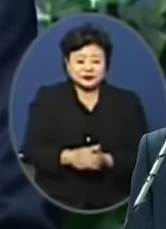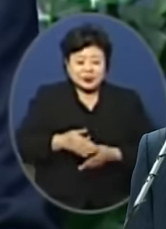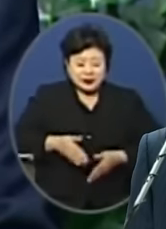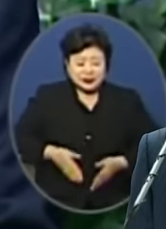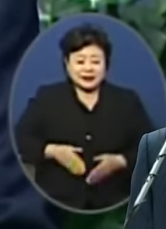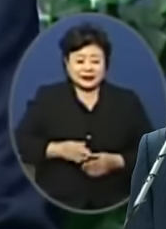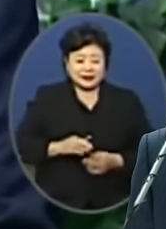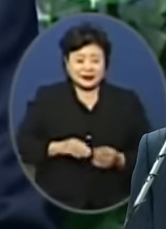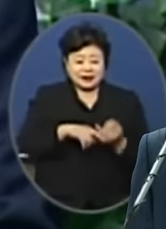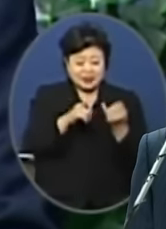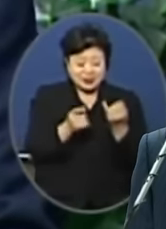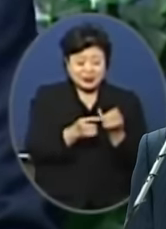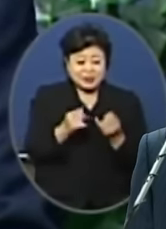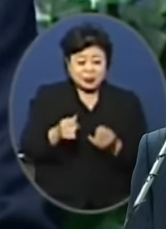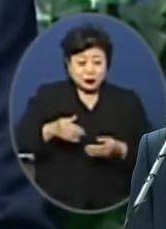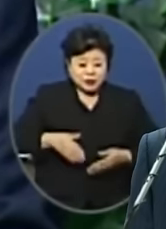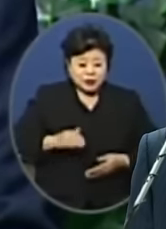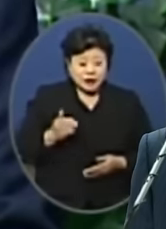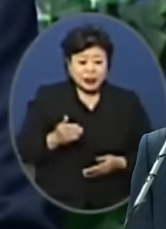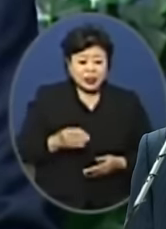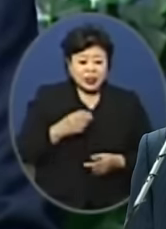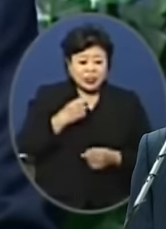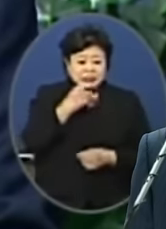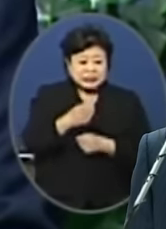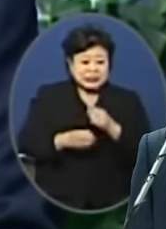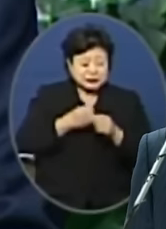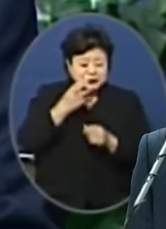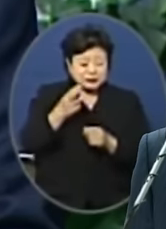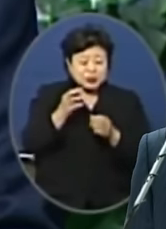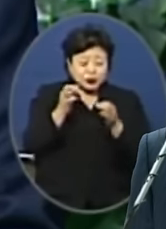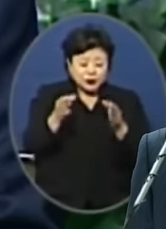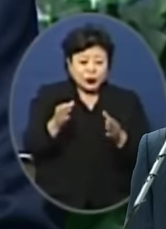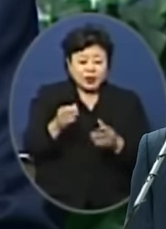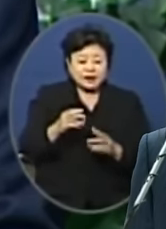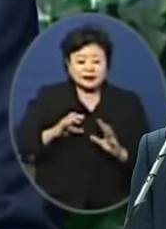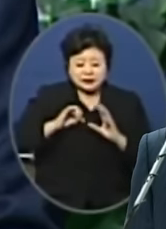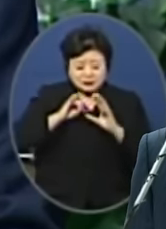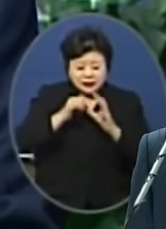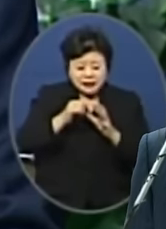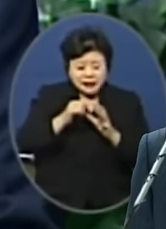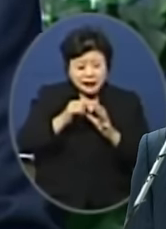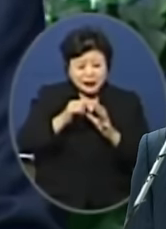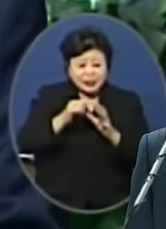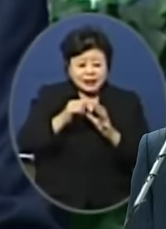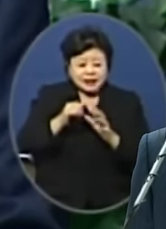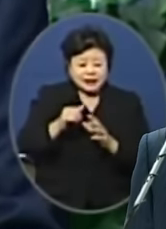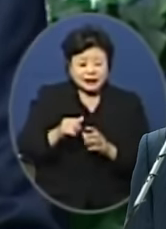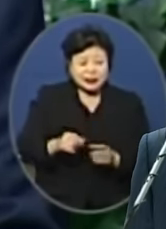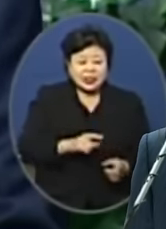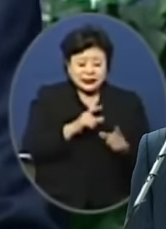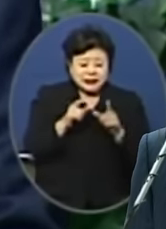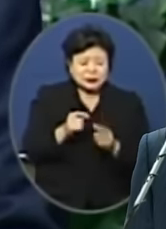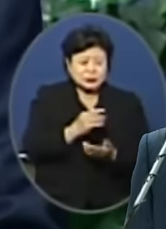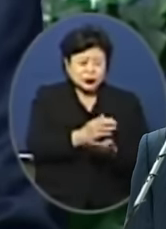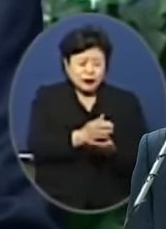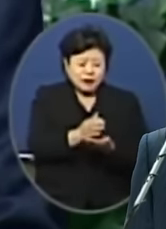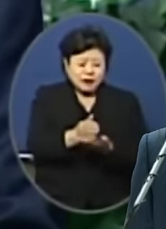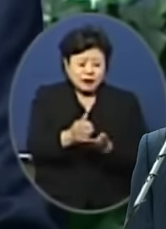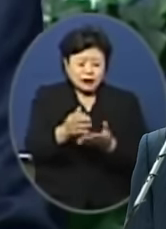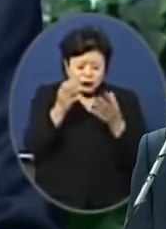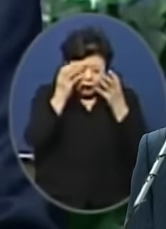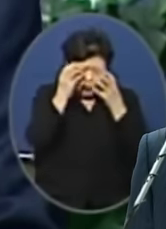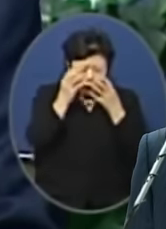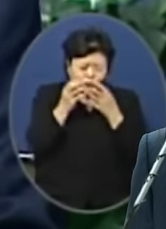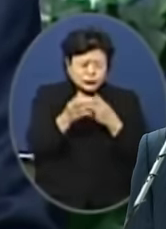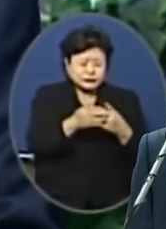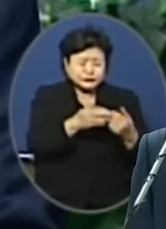잉태되어서 사람으로 태어나 33년 동안 이 세상에 사시면서 온갖 고초를